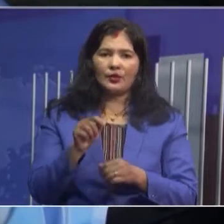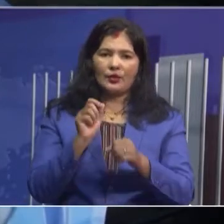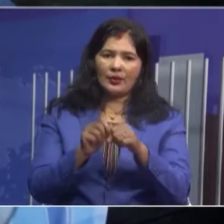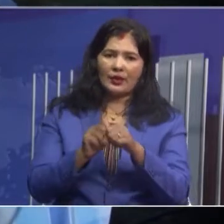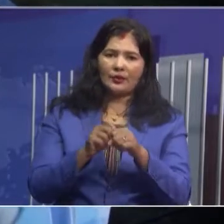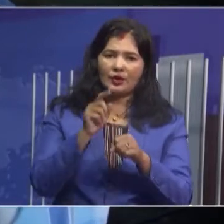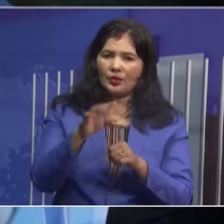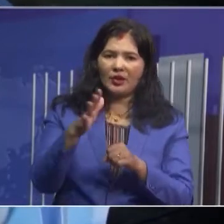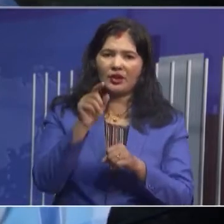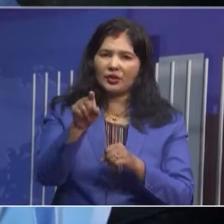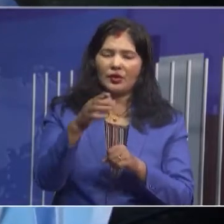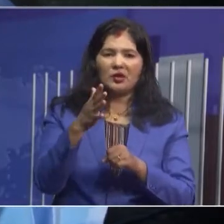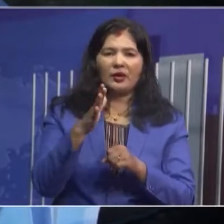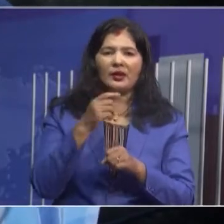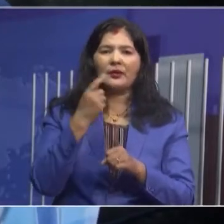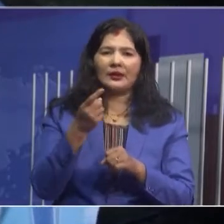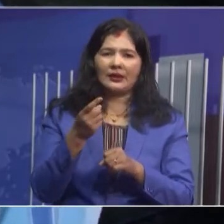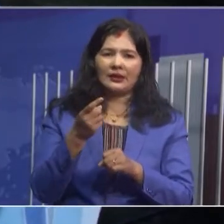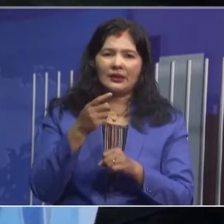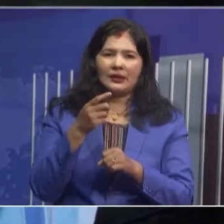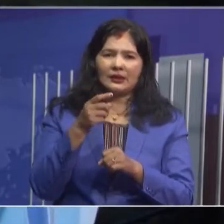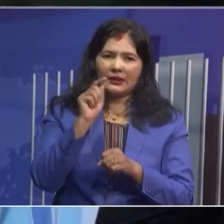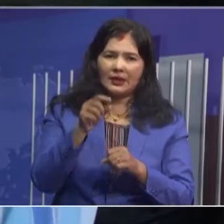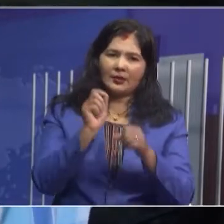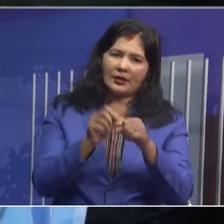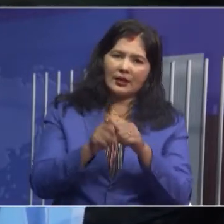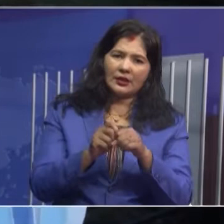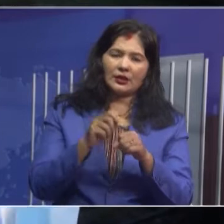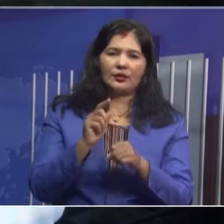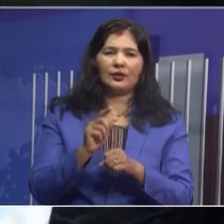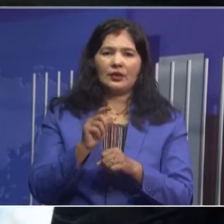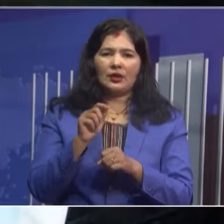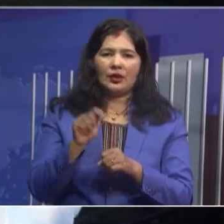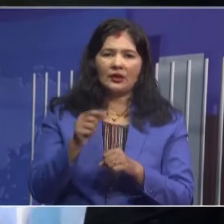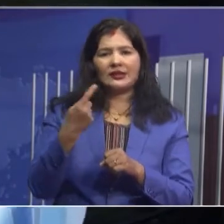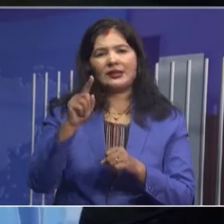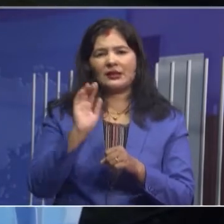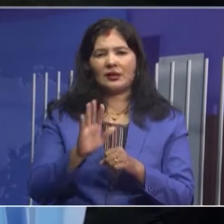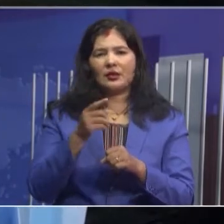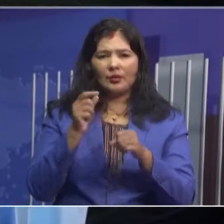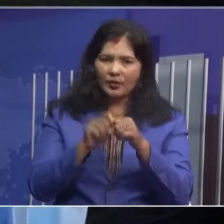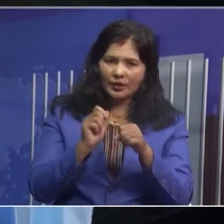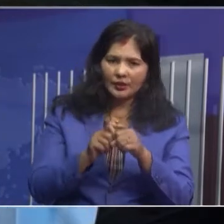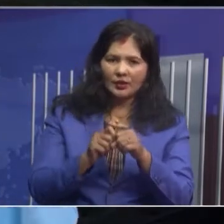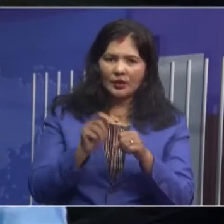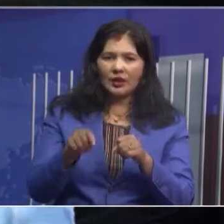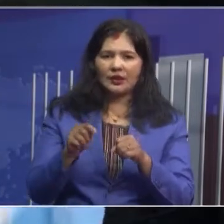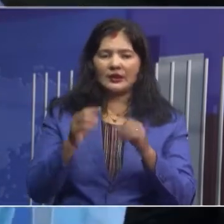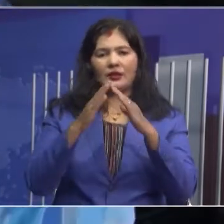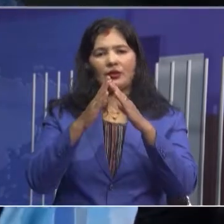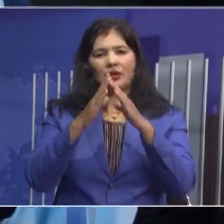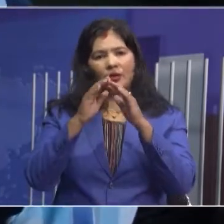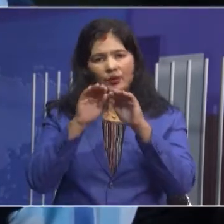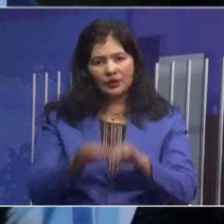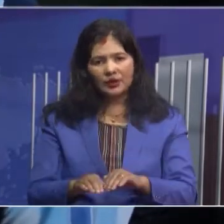हामीले यो भएन ऊ भएन भन्दाखेरि चाहिँ अब अलटाल गरेर चाहिँ बनाइयो। यो बनाएर चलो ठिकै छ बनिसकेको छ भन्दाखेरि अनि हामीले चाहिँ अहिले चाहिँ धुरी बसेको अवस्था छ